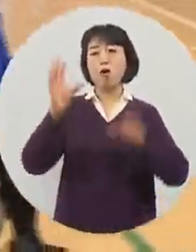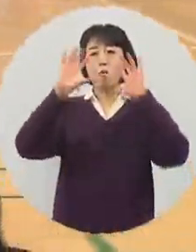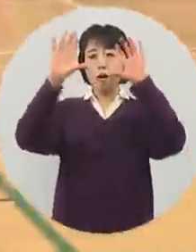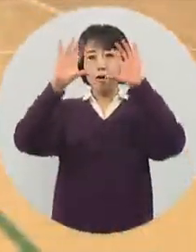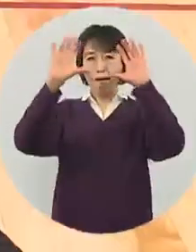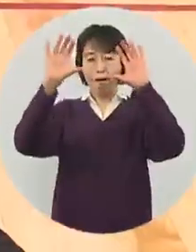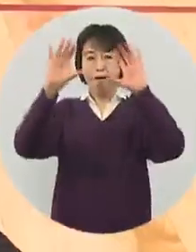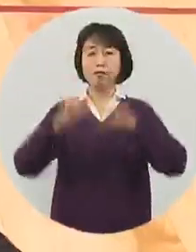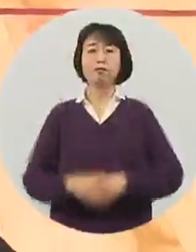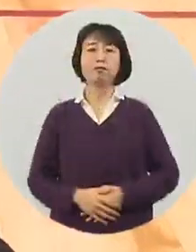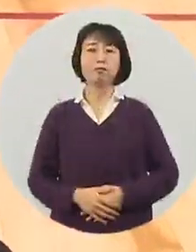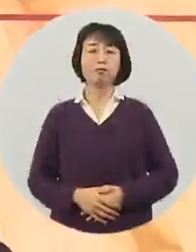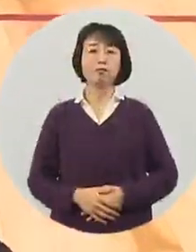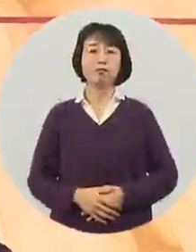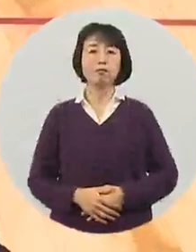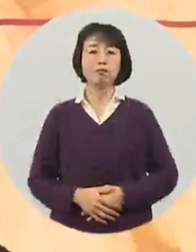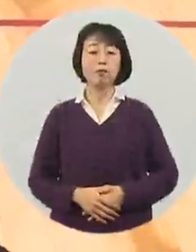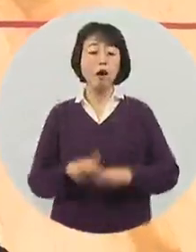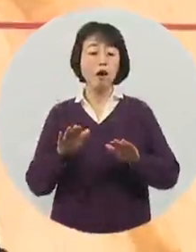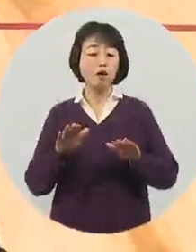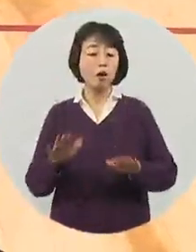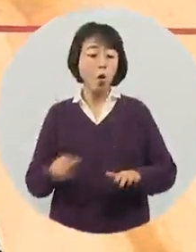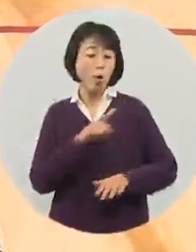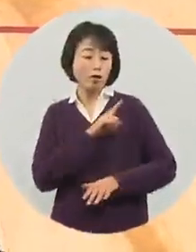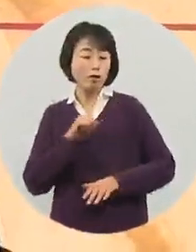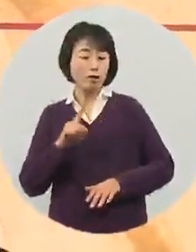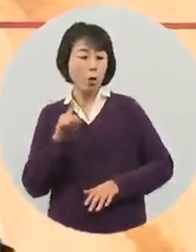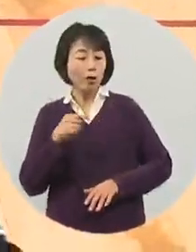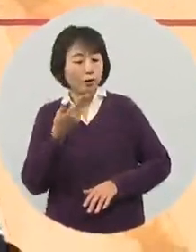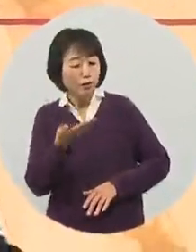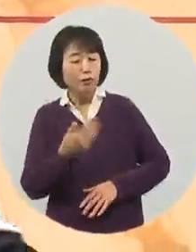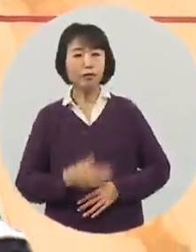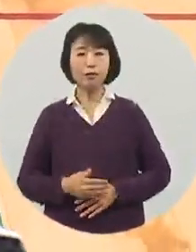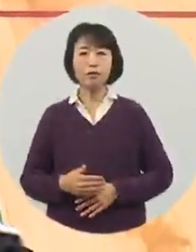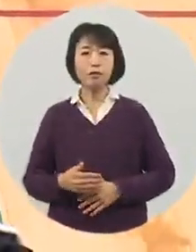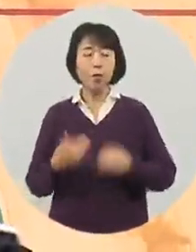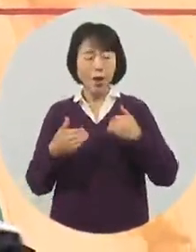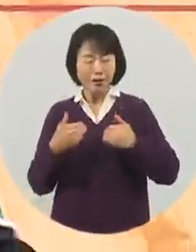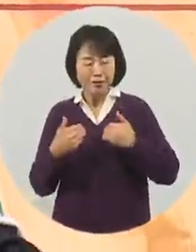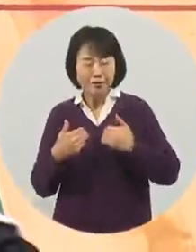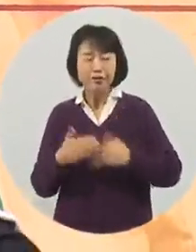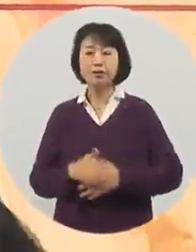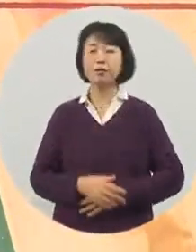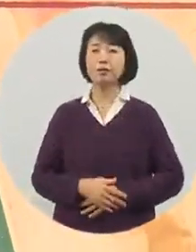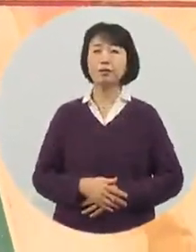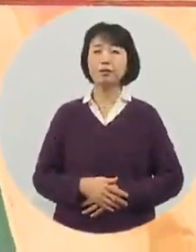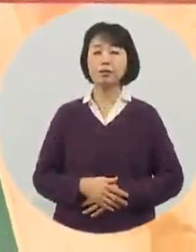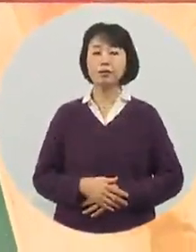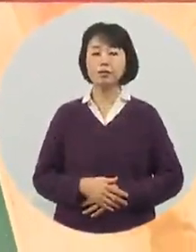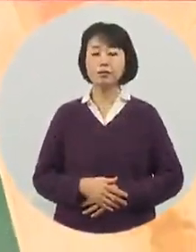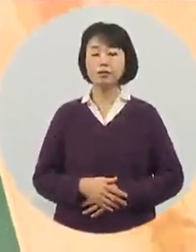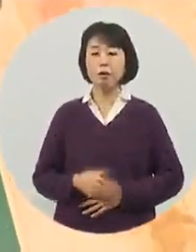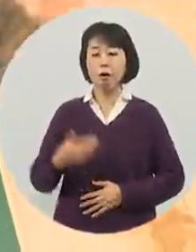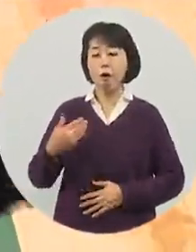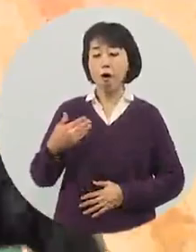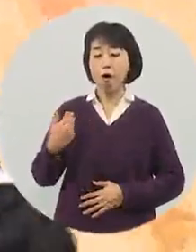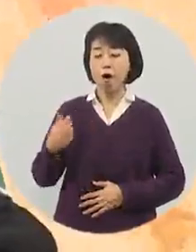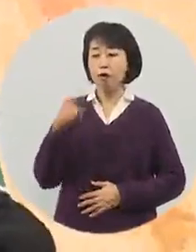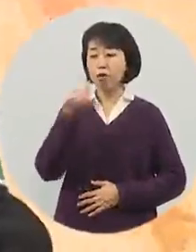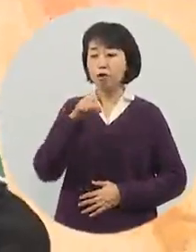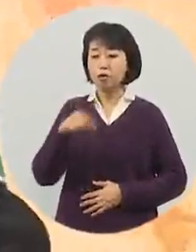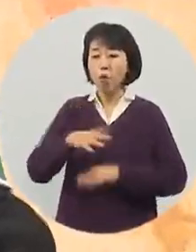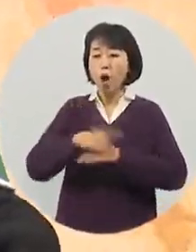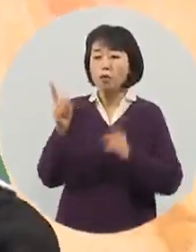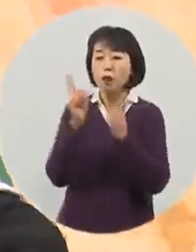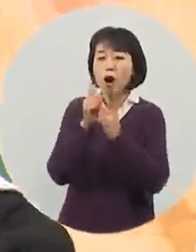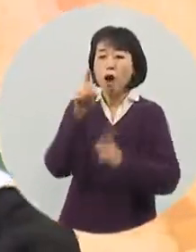んは どうですか。今日お久しぶりに試合されて 嬉しいですね。で、知らない方とまたやるのも